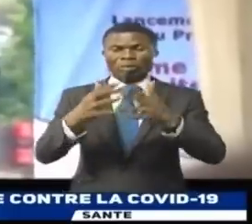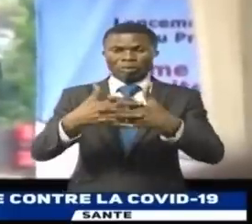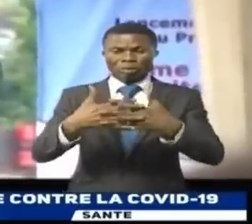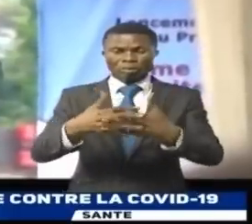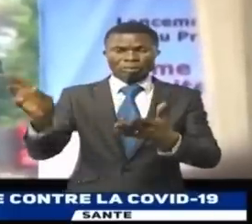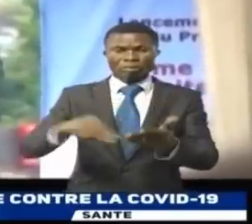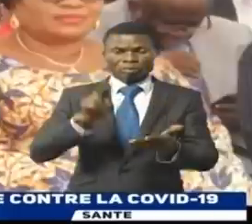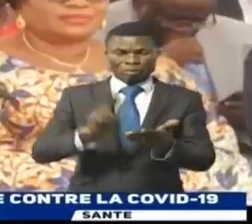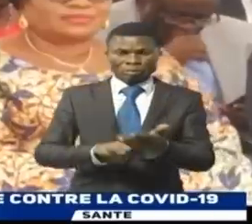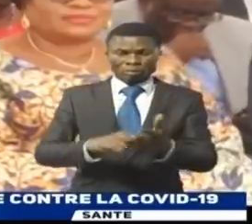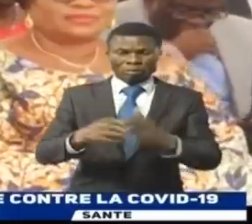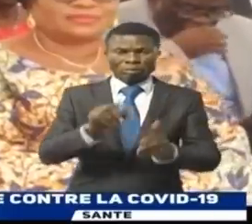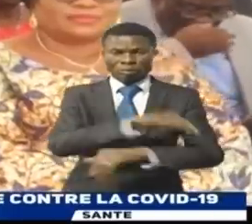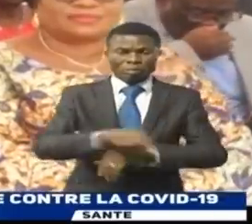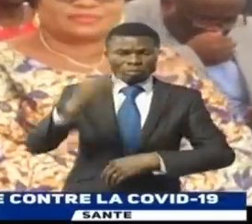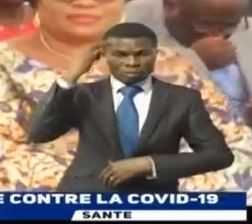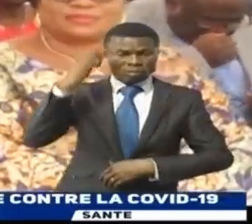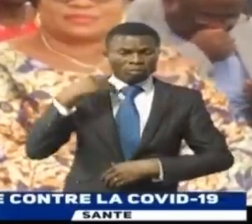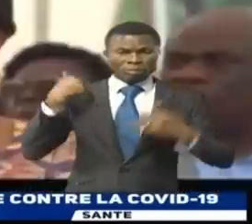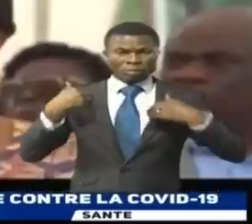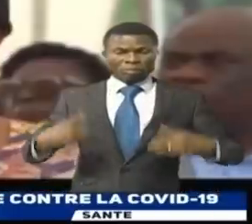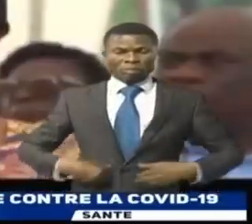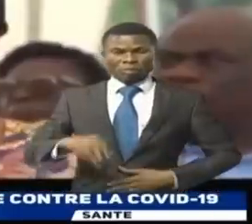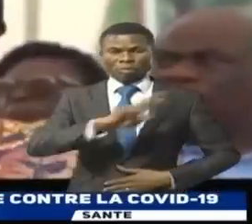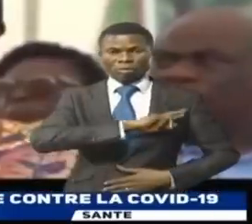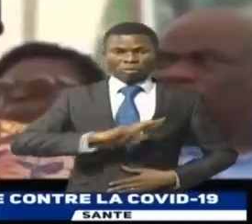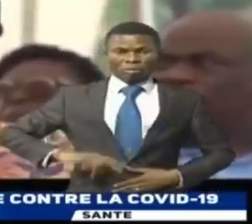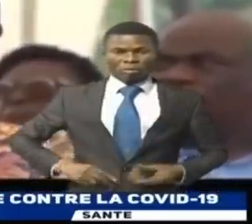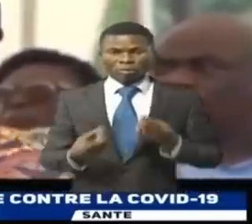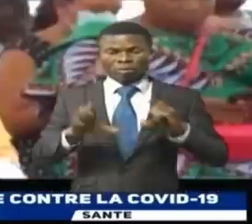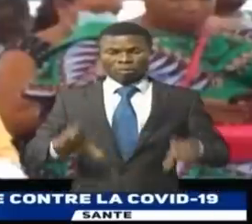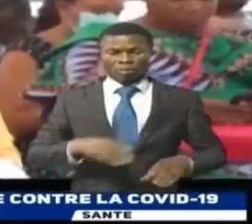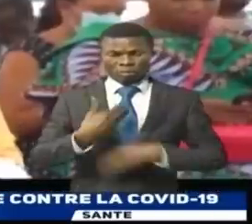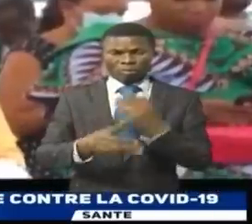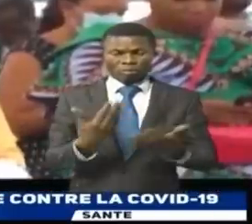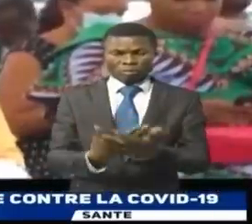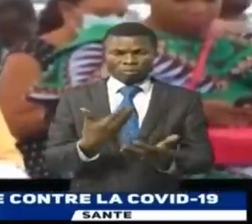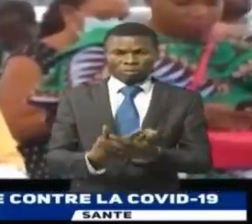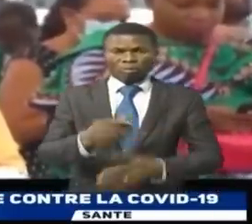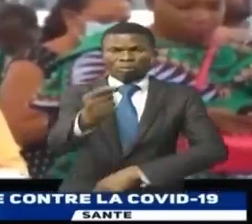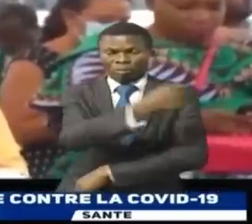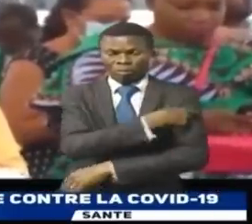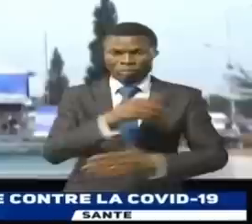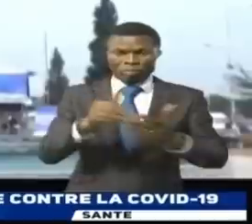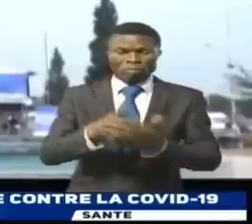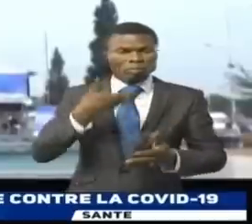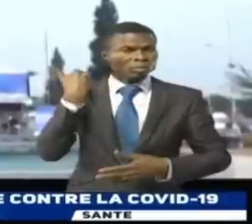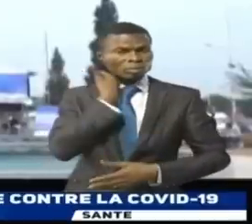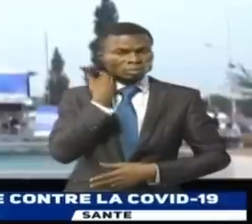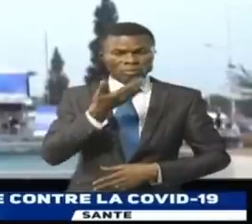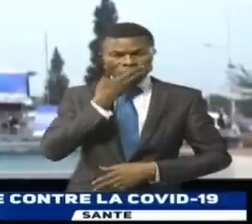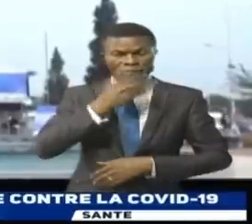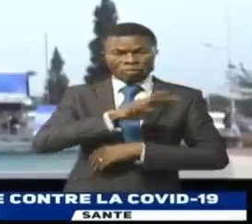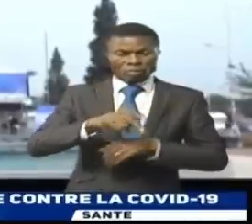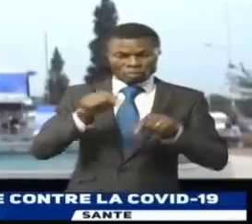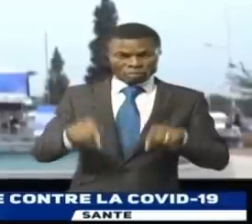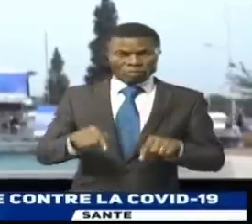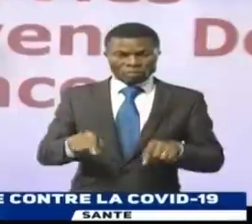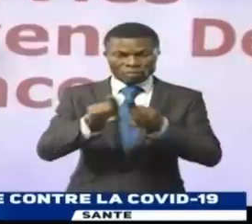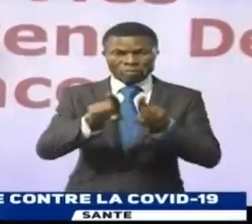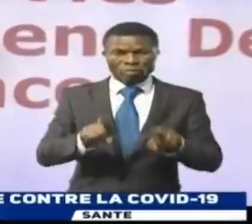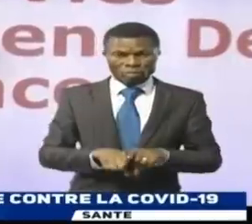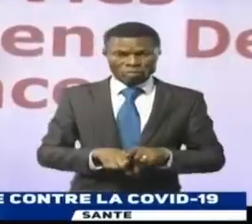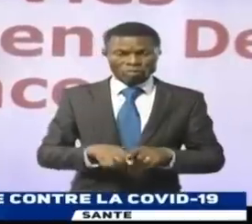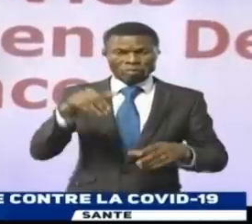scellé avec le ministère de la Santé de la RDC pour accélérer la vaccination contre la COVID dans ce pays, et ce,